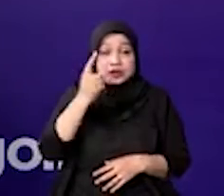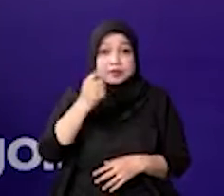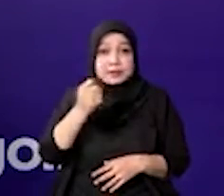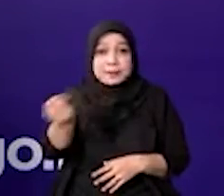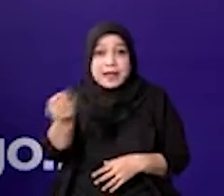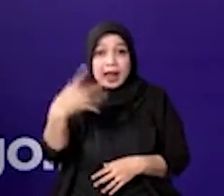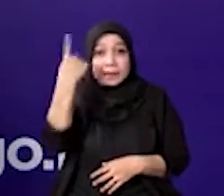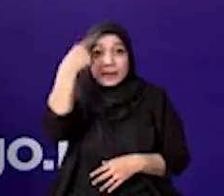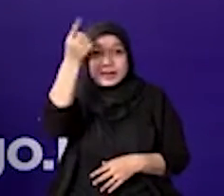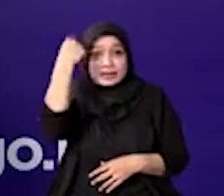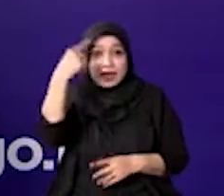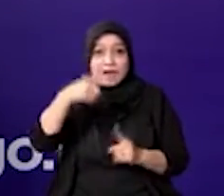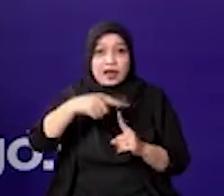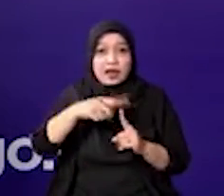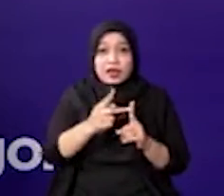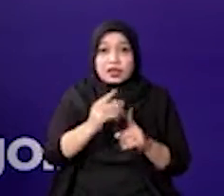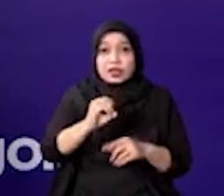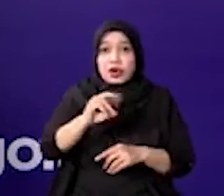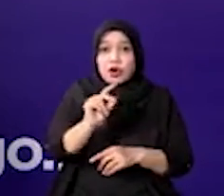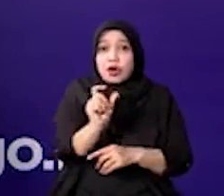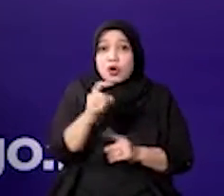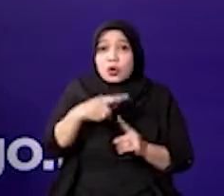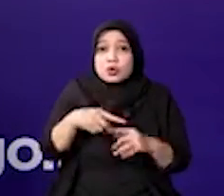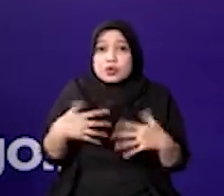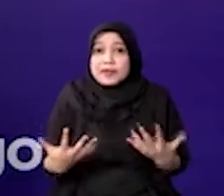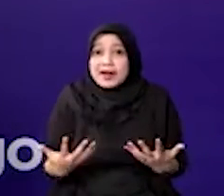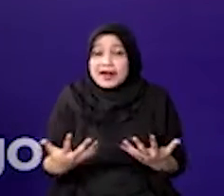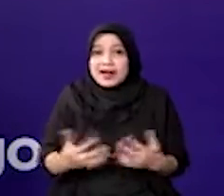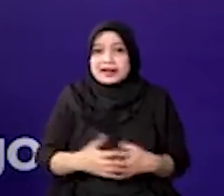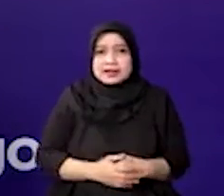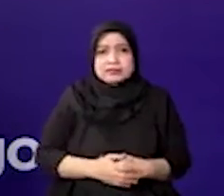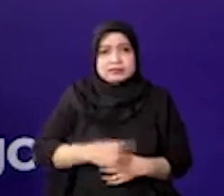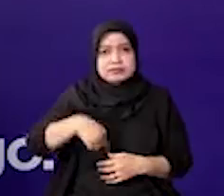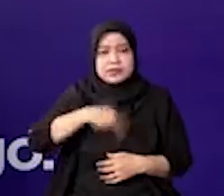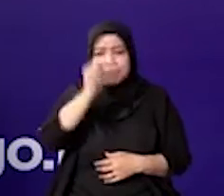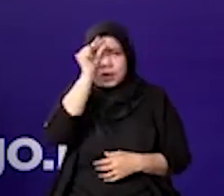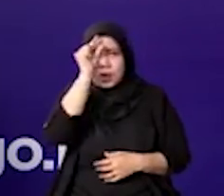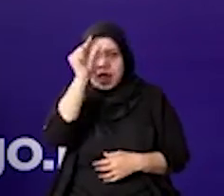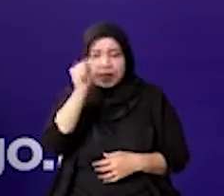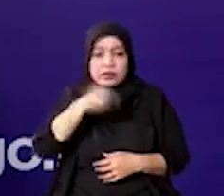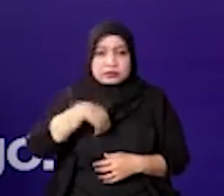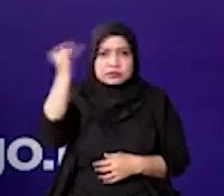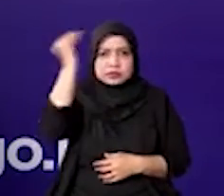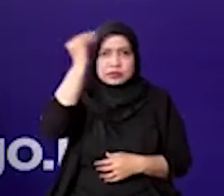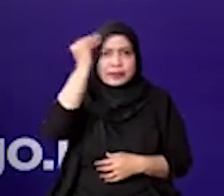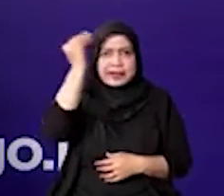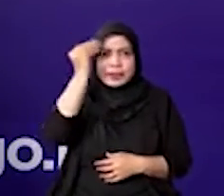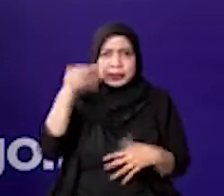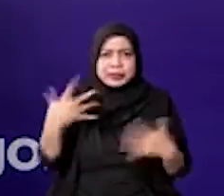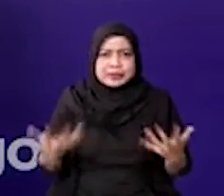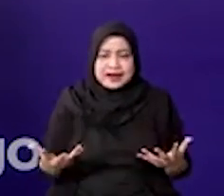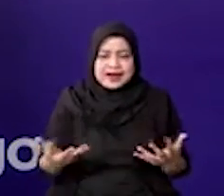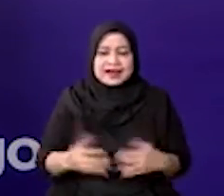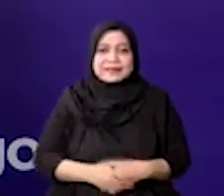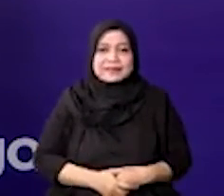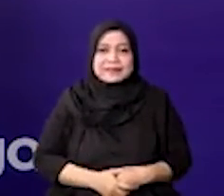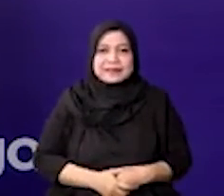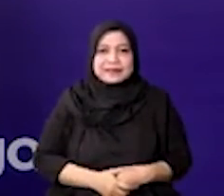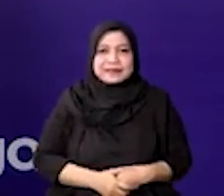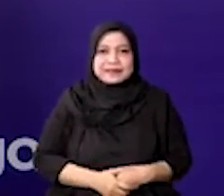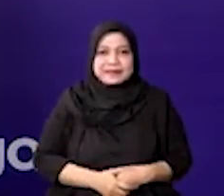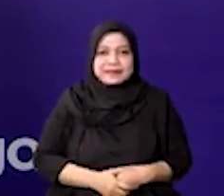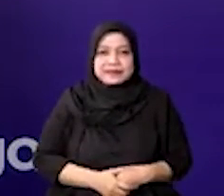pak masyarakat kita sebagai tokoh agama juga bingung kita Mbak lihatnya maaf oh Mall dibuka